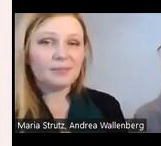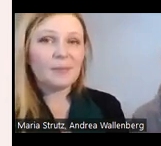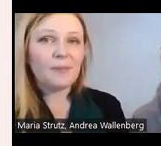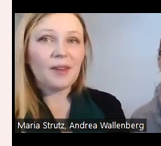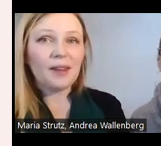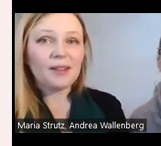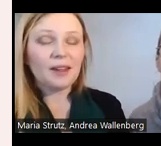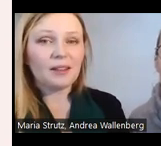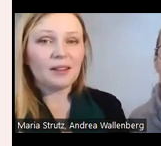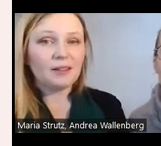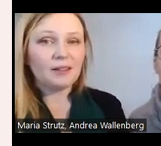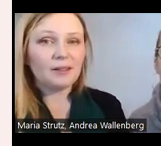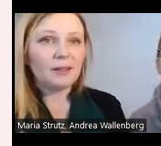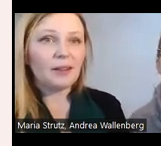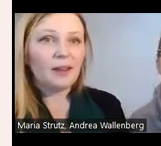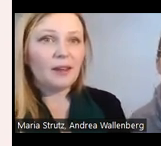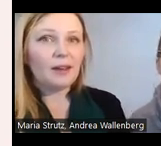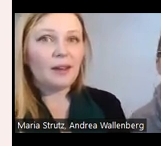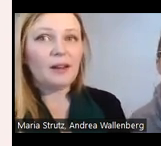sätt. Än bara vid läsningen.